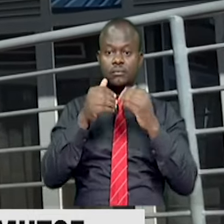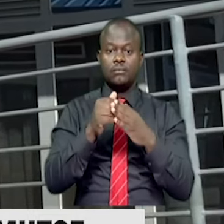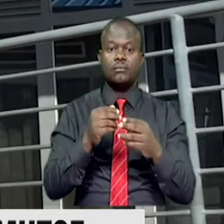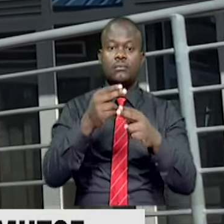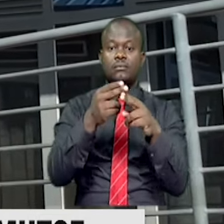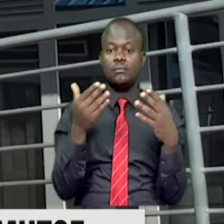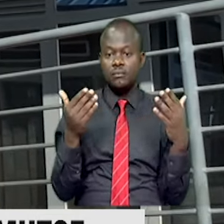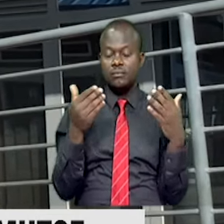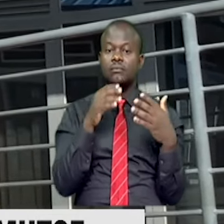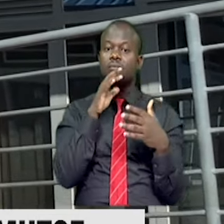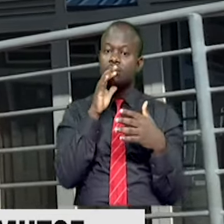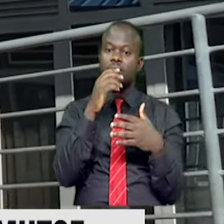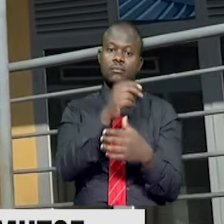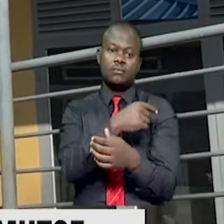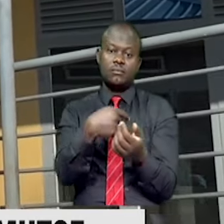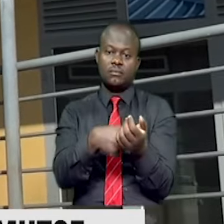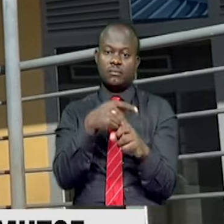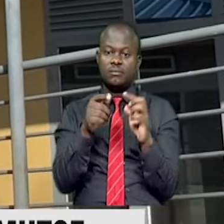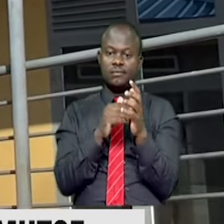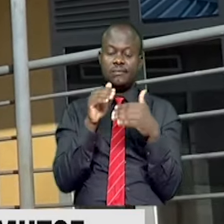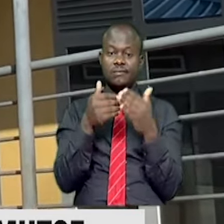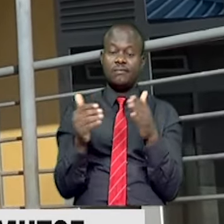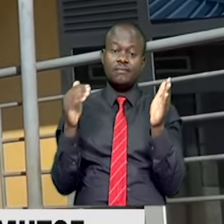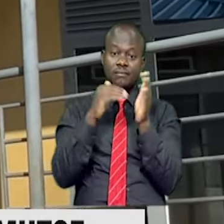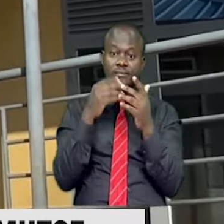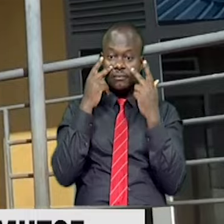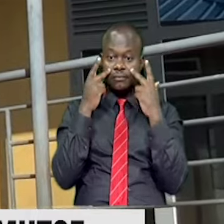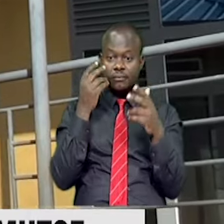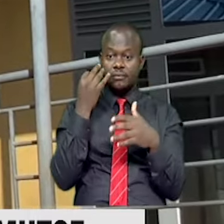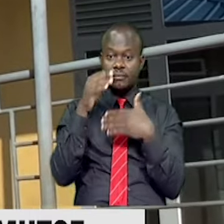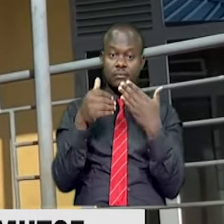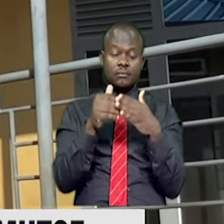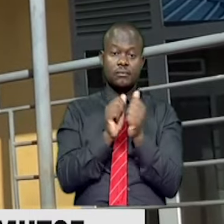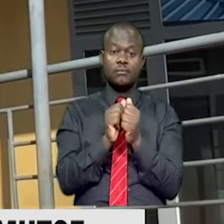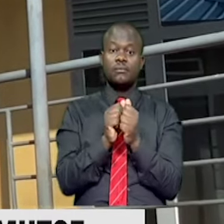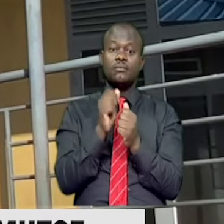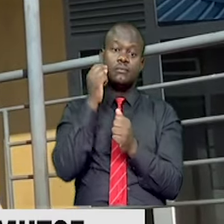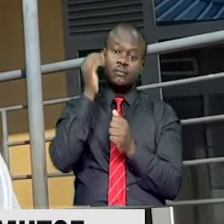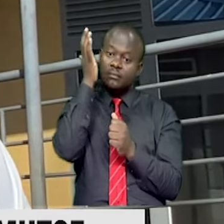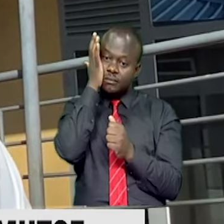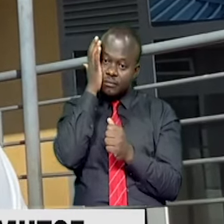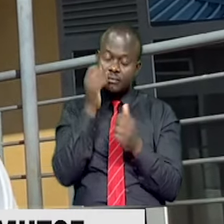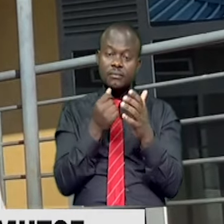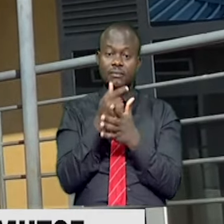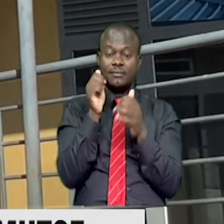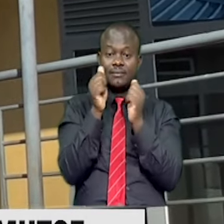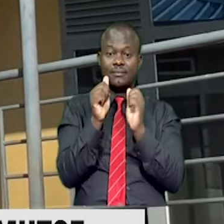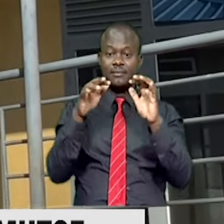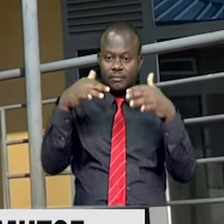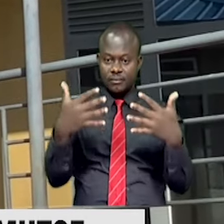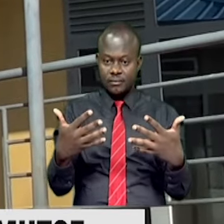kubyitiranya hakazamo gutinda kujya kwivuza, bakongera bakanareba niba umubu imibu dufite itera malaria ibimeze